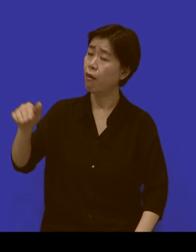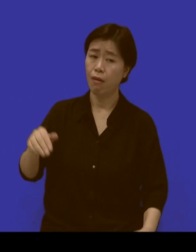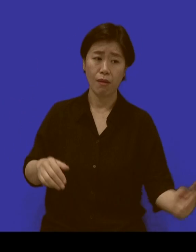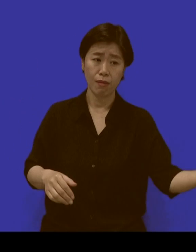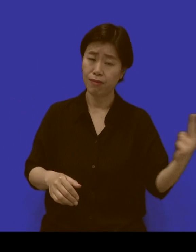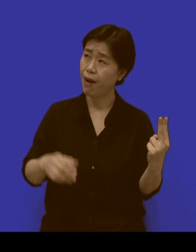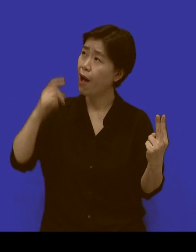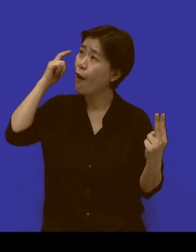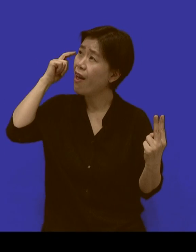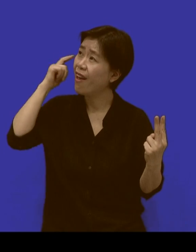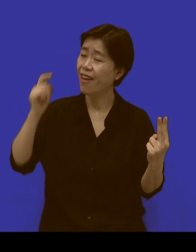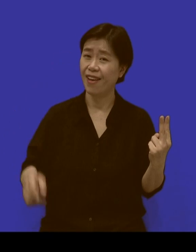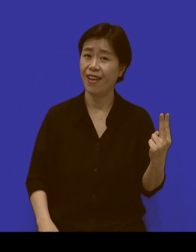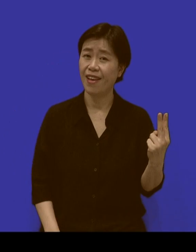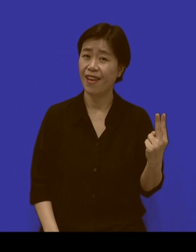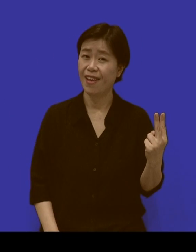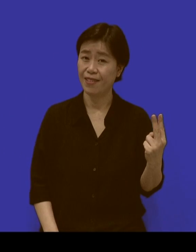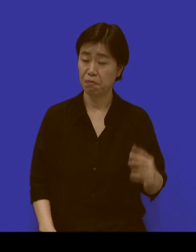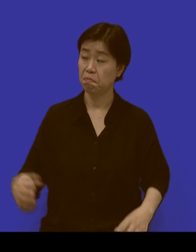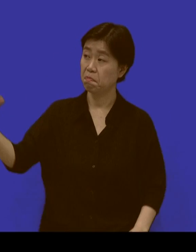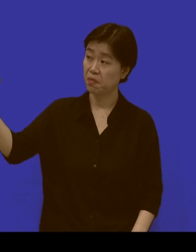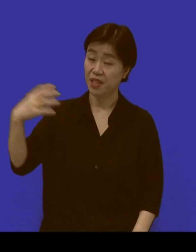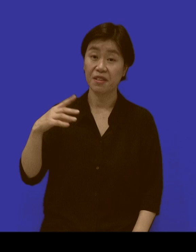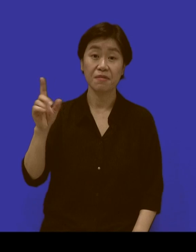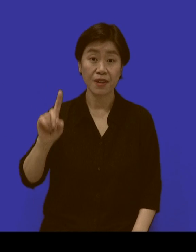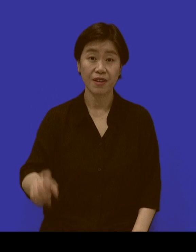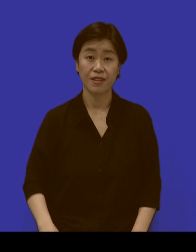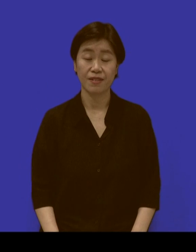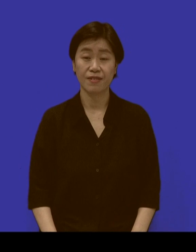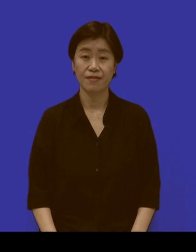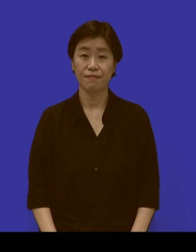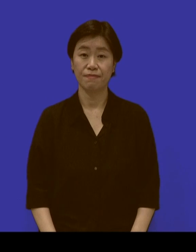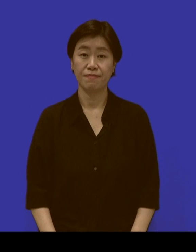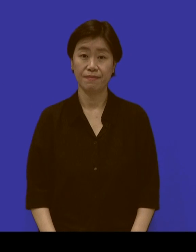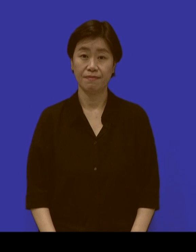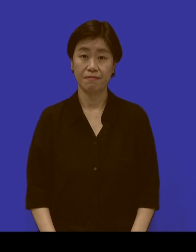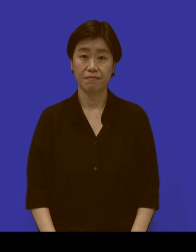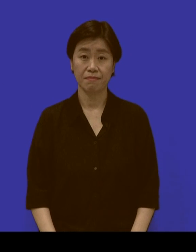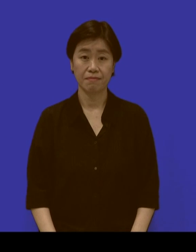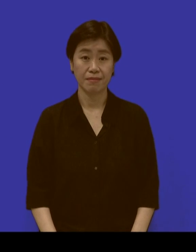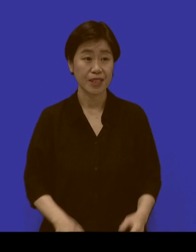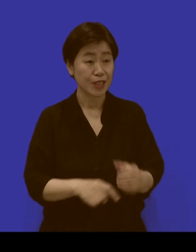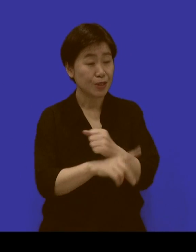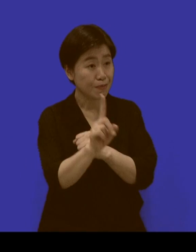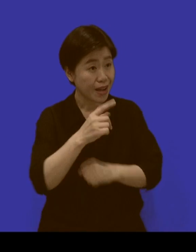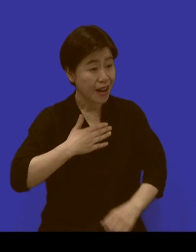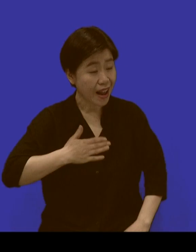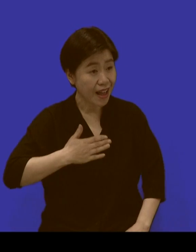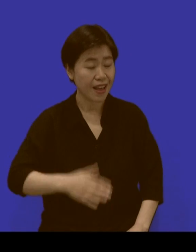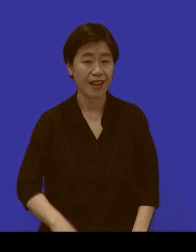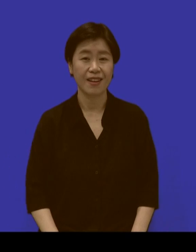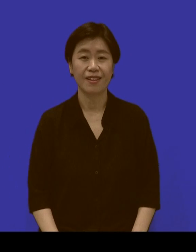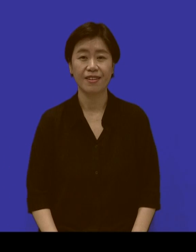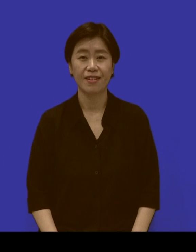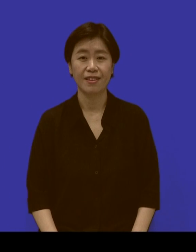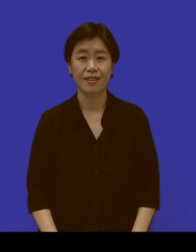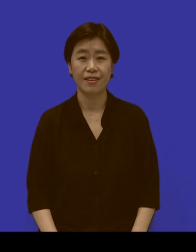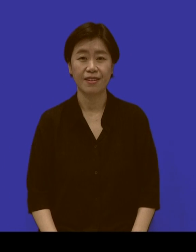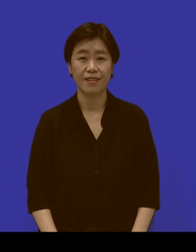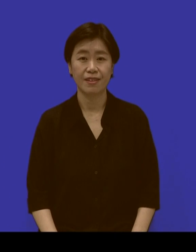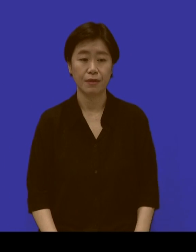하나님께서 그때 마음으로 말씀하시기를 왜 이런 일이 일어나는 줄 아니? 그러면서